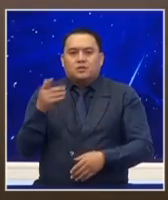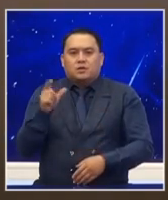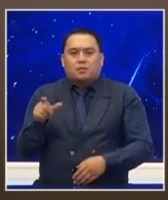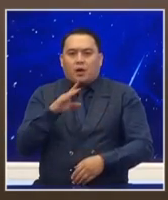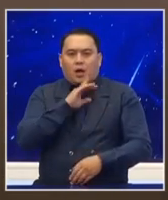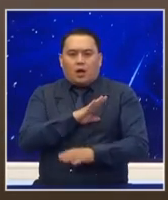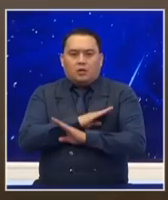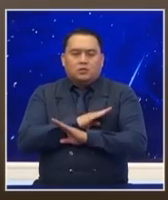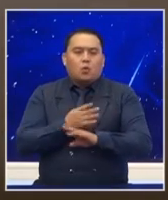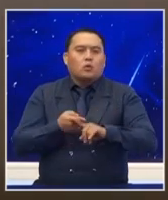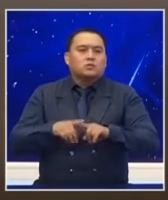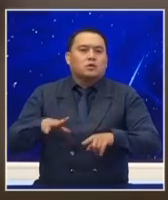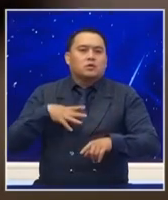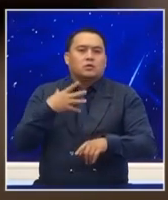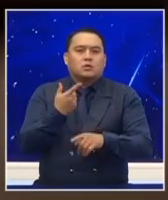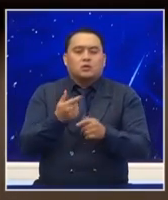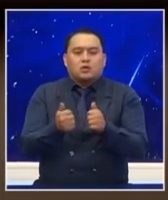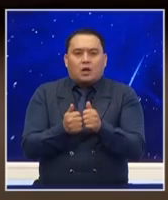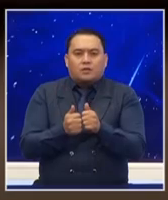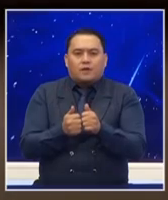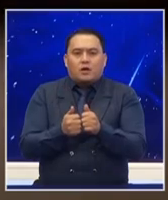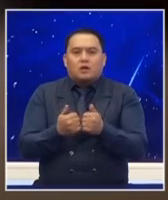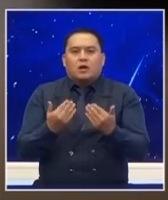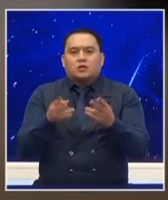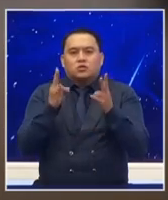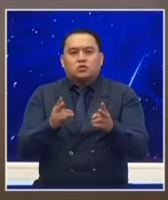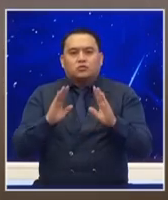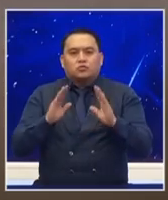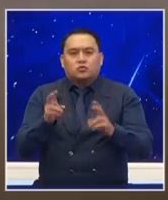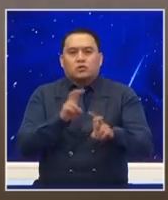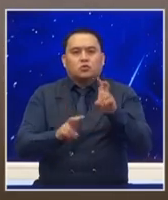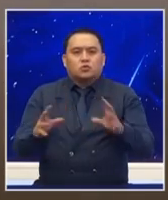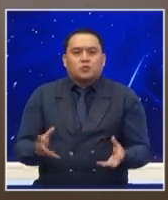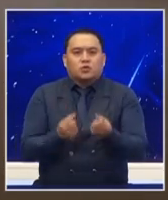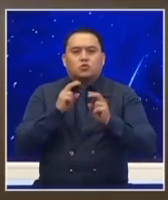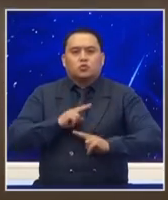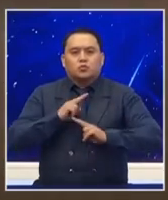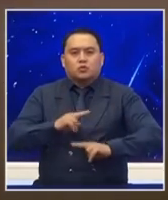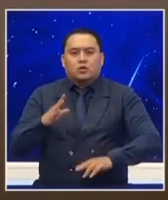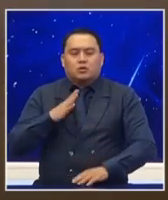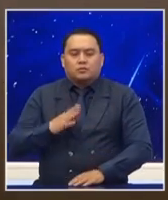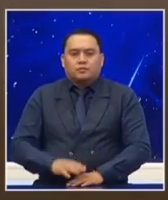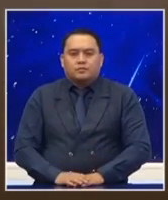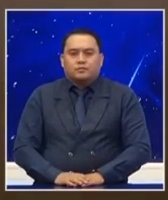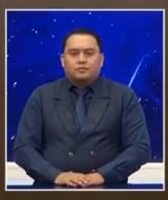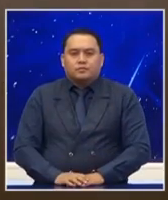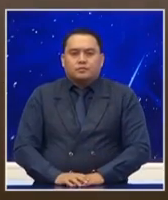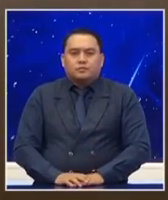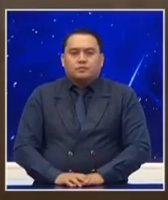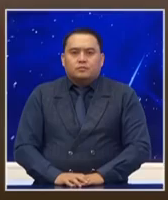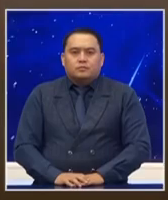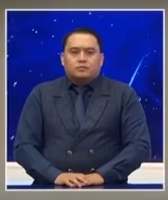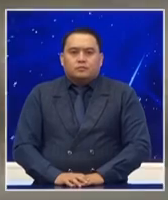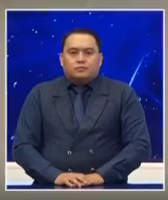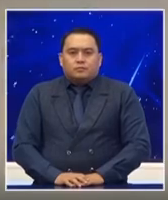болған. Тұрғындар тасыған су белуарға дейін жететінін айтады. Қазір апат аудандарында іздестіру-құтқару жұмыстары жүріп жатыр. Топтаманы ғаламтор ақпараттарымен